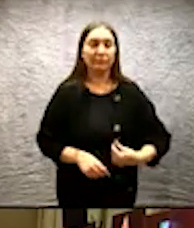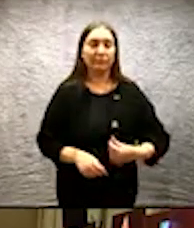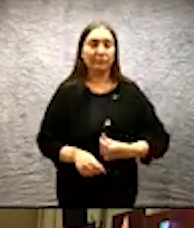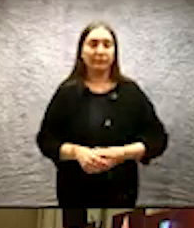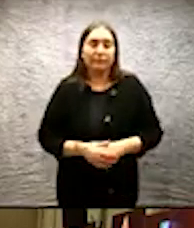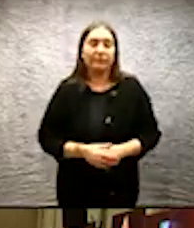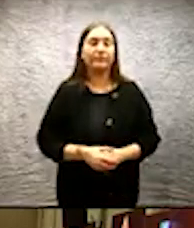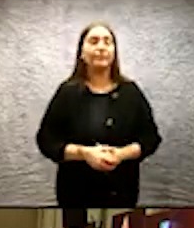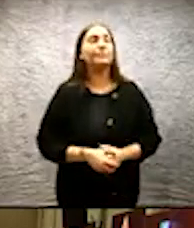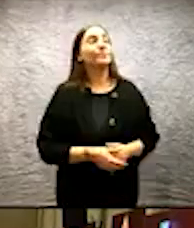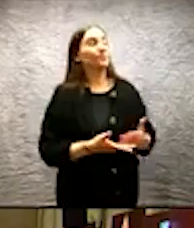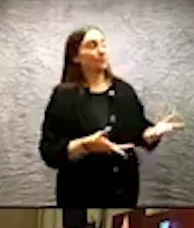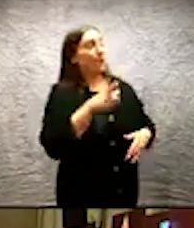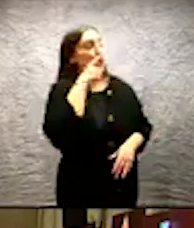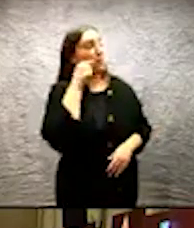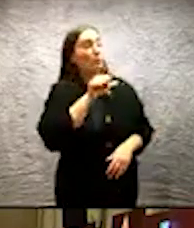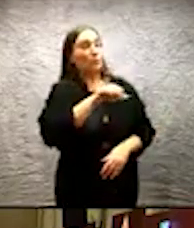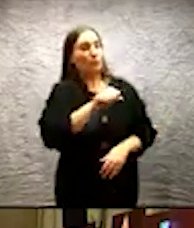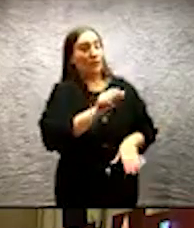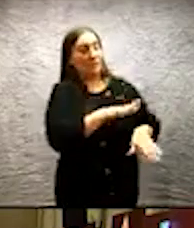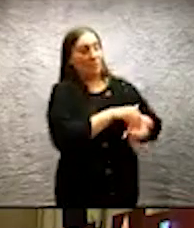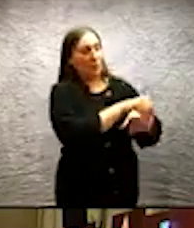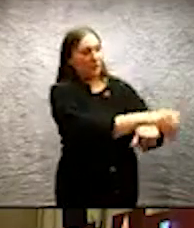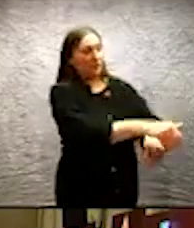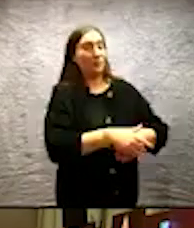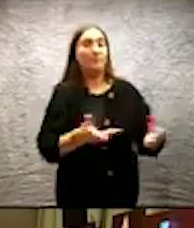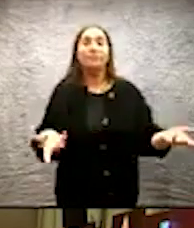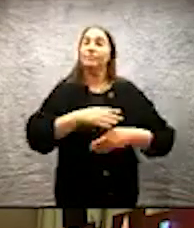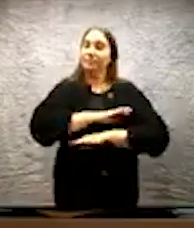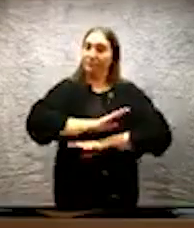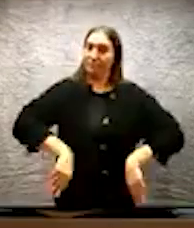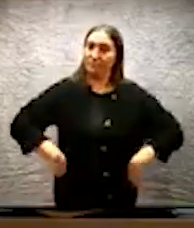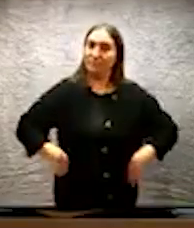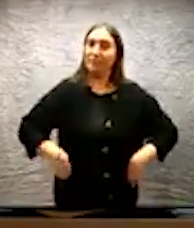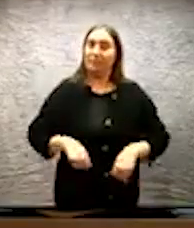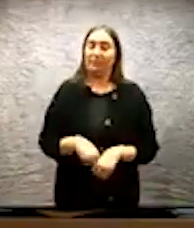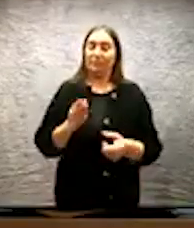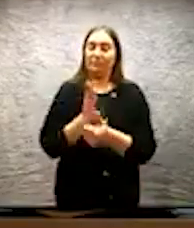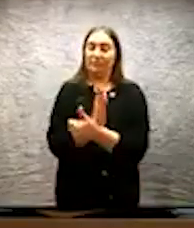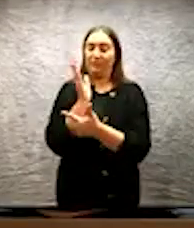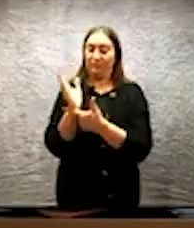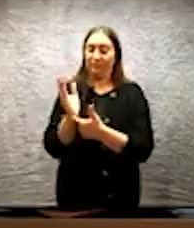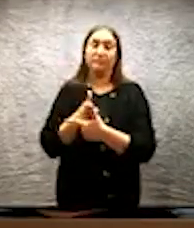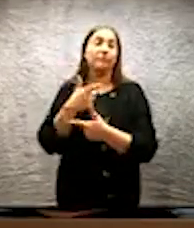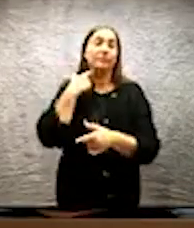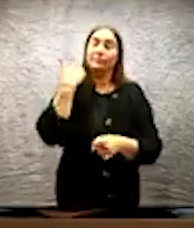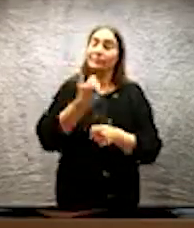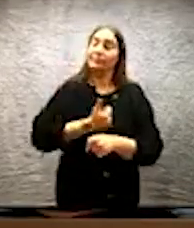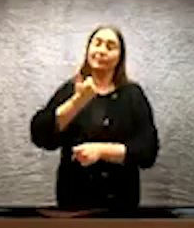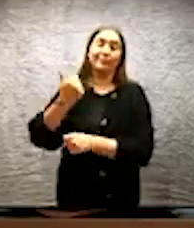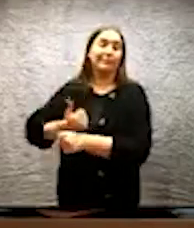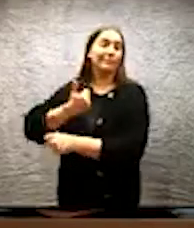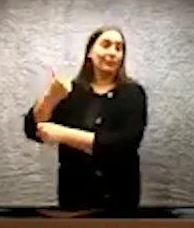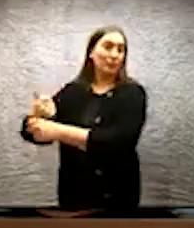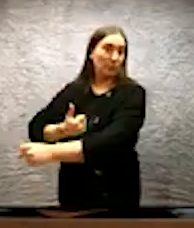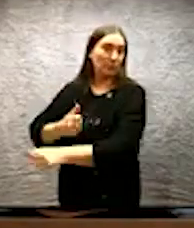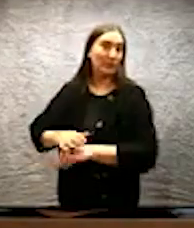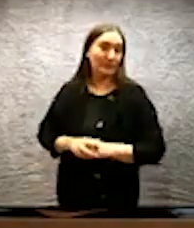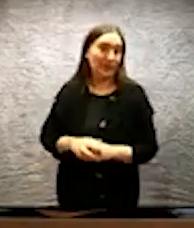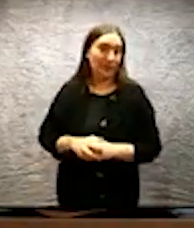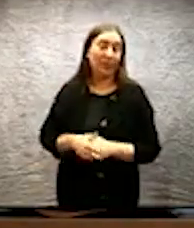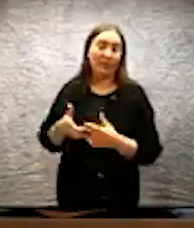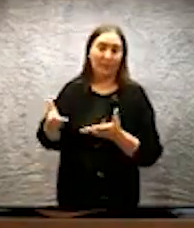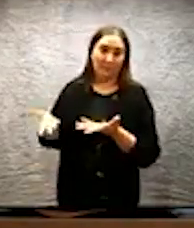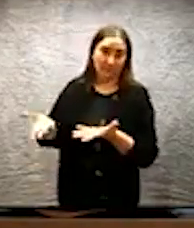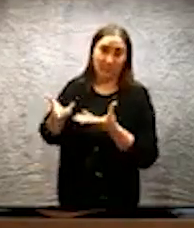C'est encore vous, M. Sass. Hein. Et pour terminer, deux petites délibérations que nous passons tous les ans, pour permettre de continuer